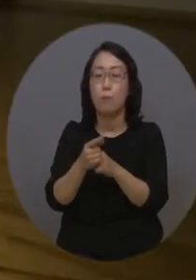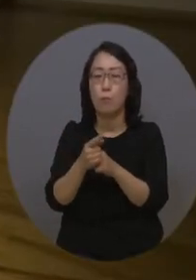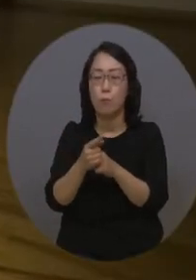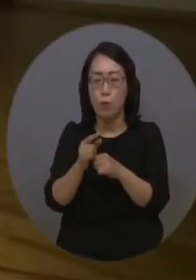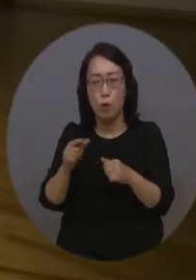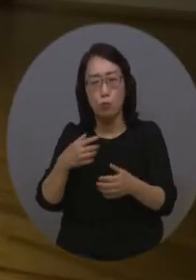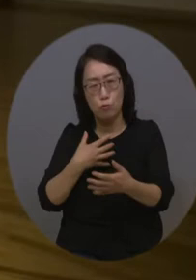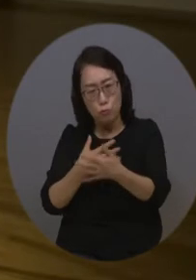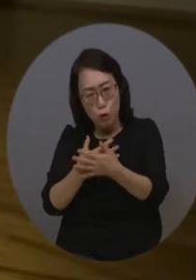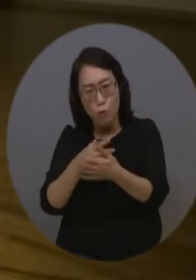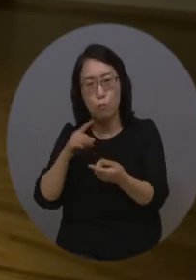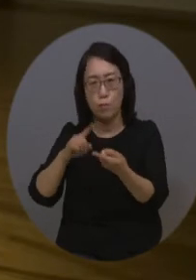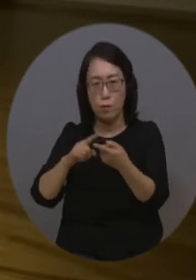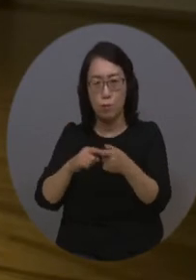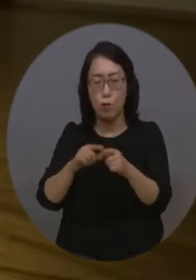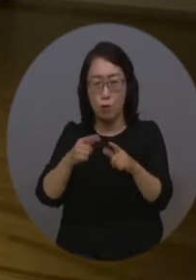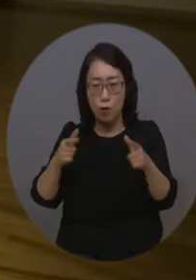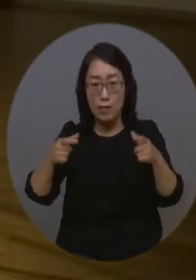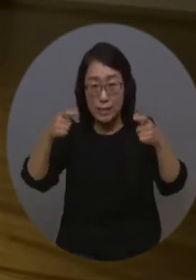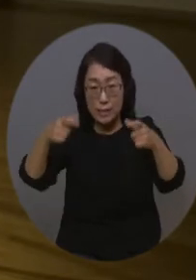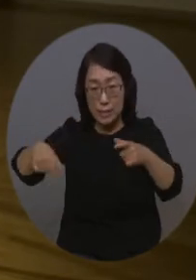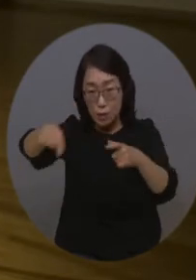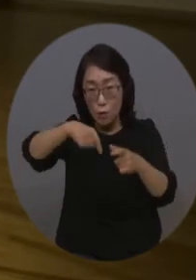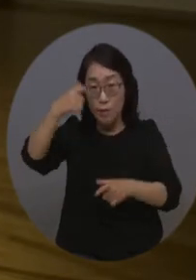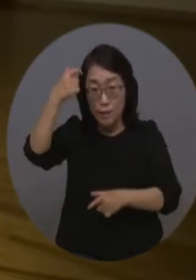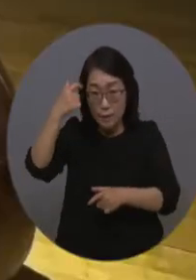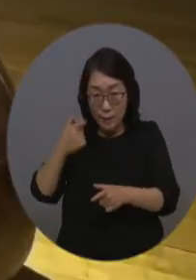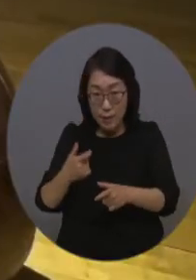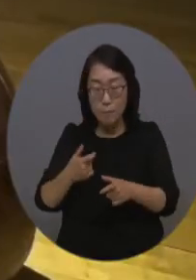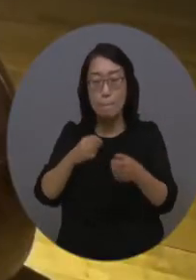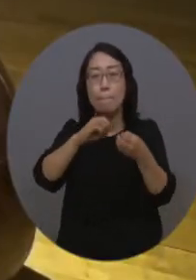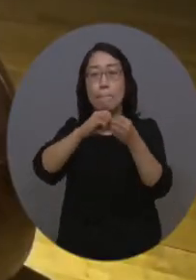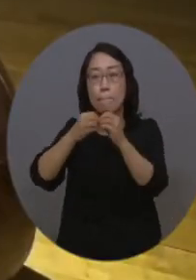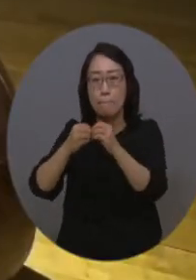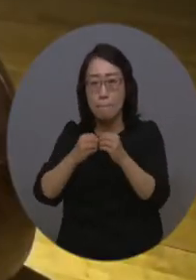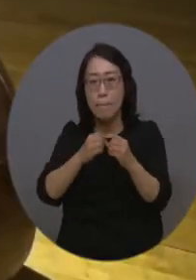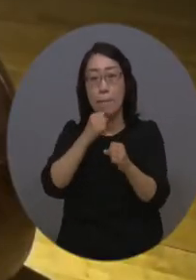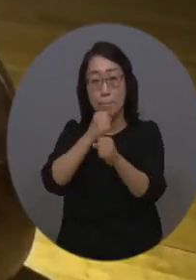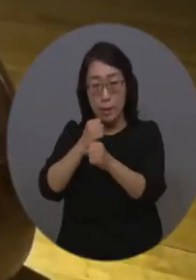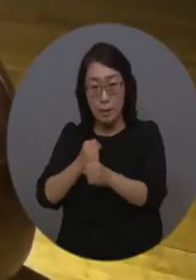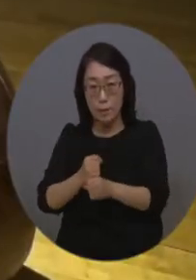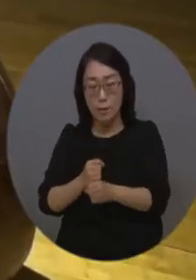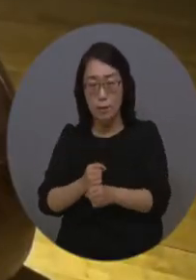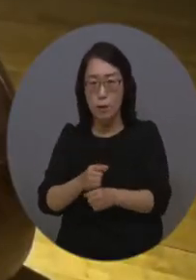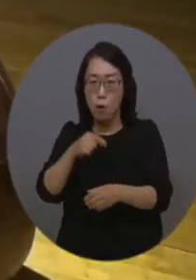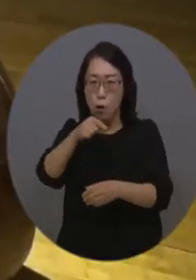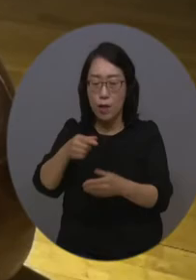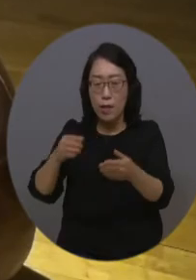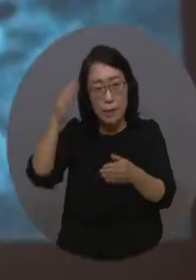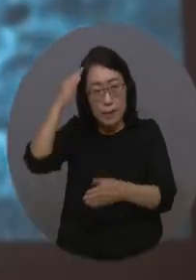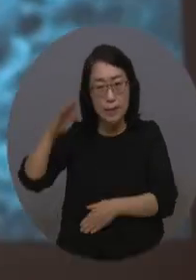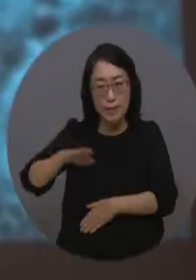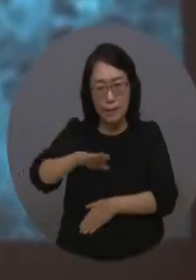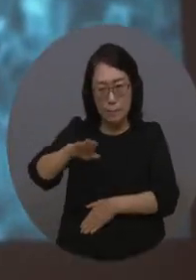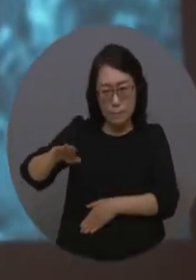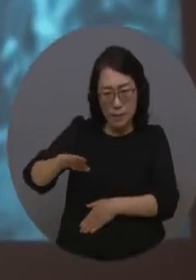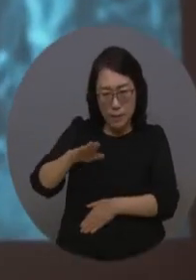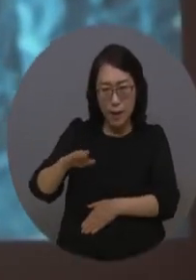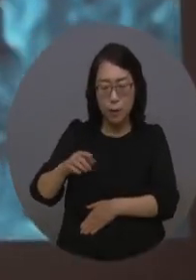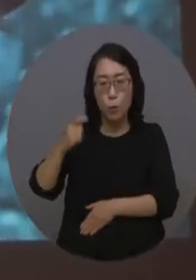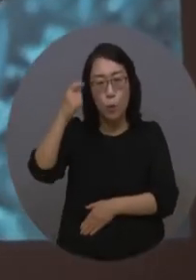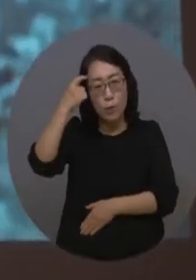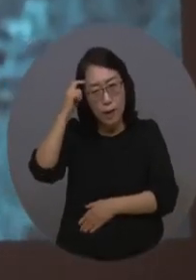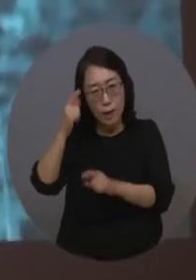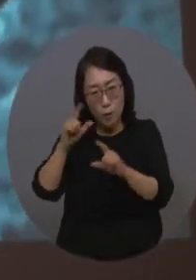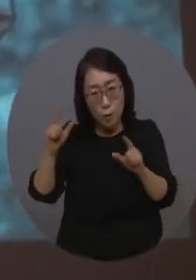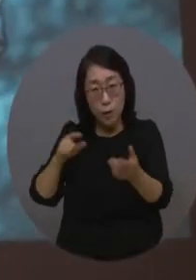696번가의 빛, 선미촌 등의 지역 정서를 표현하는 작품으로 대상의 이면과 그림자를 표현해오던 한강 작가의 첫